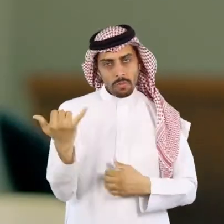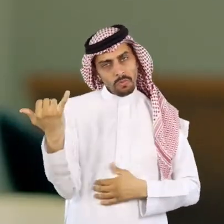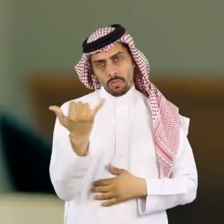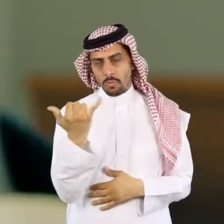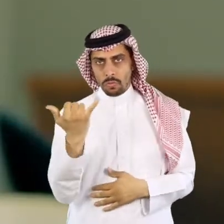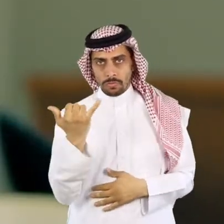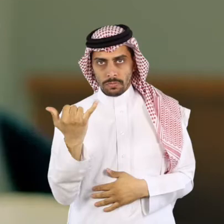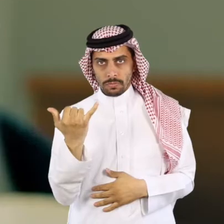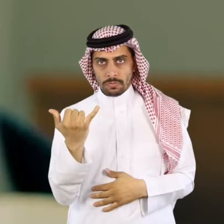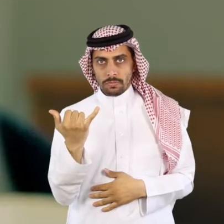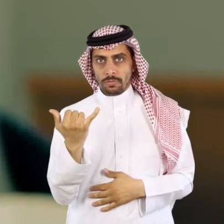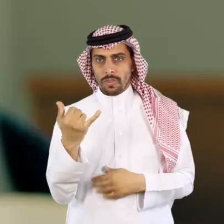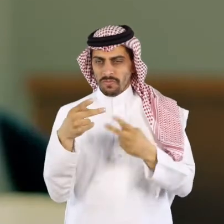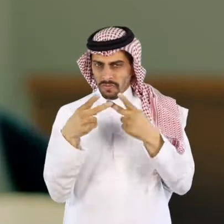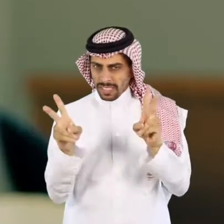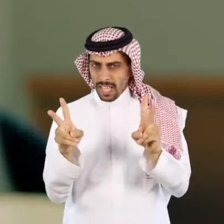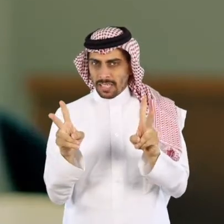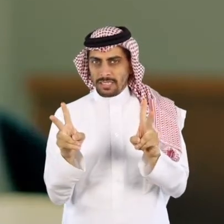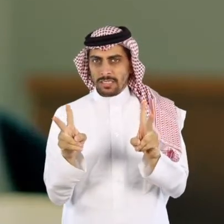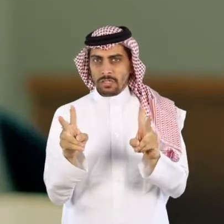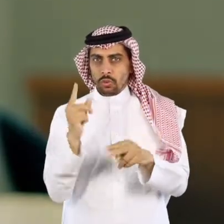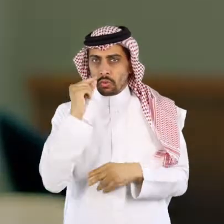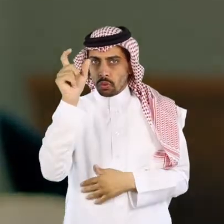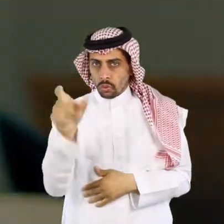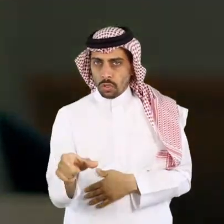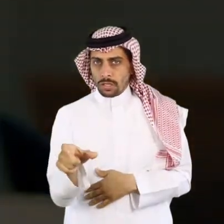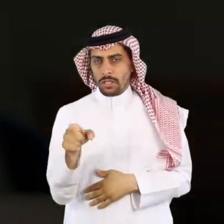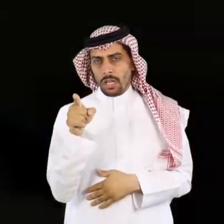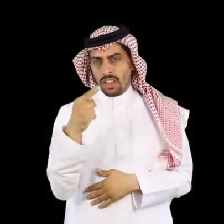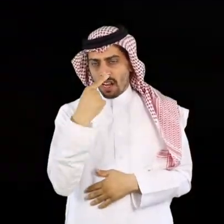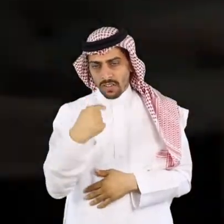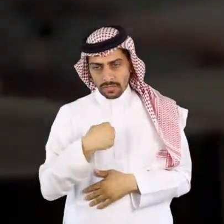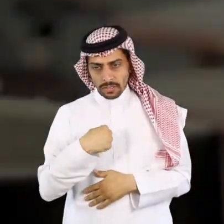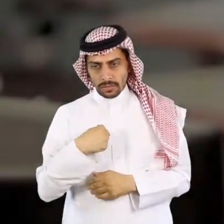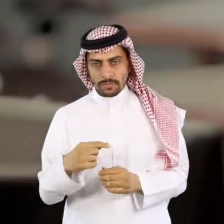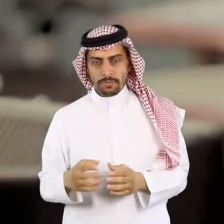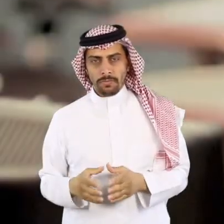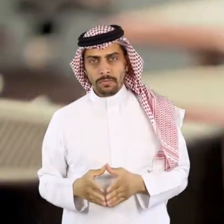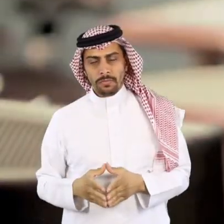مهما كان الستارت والبداية تكون من الشخص نفسه.